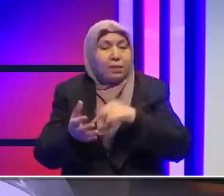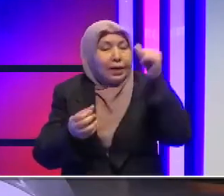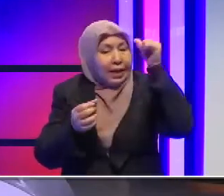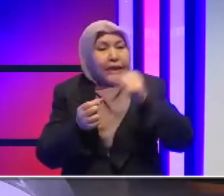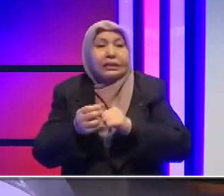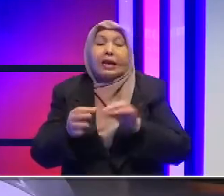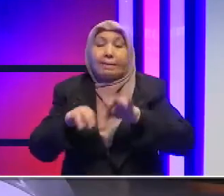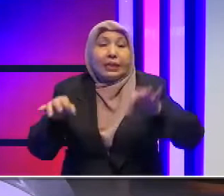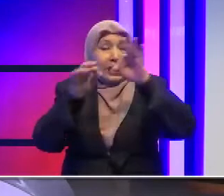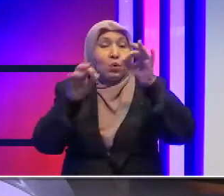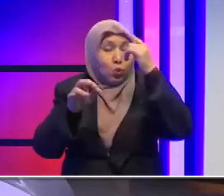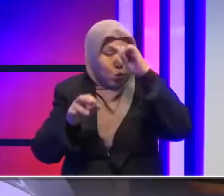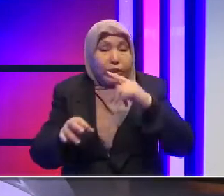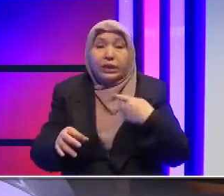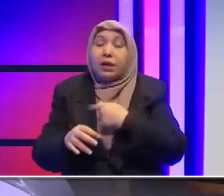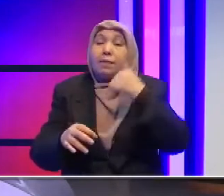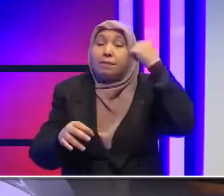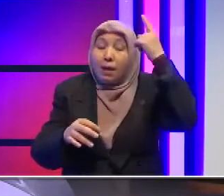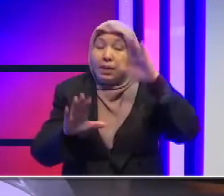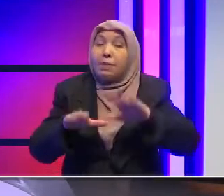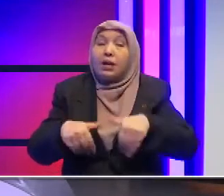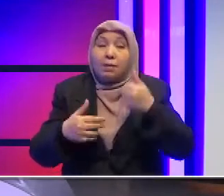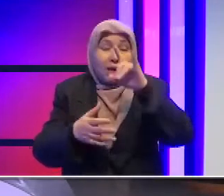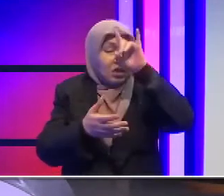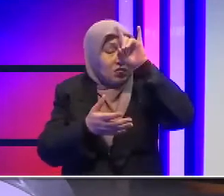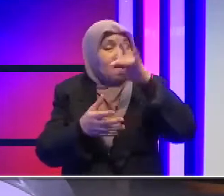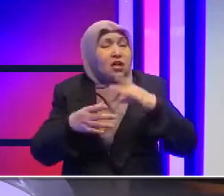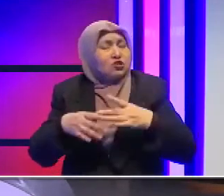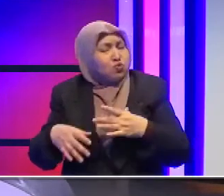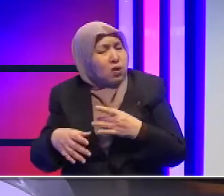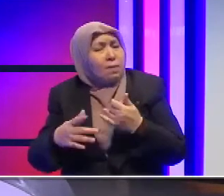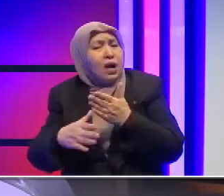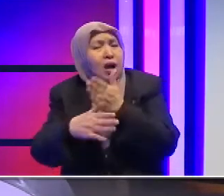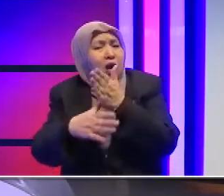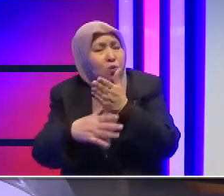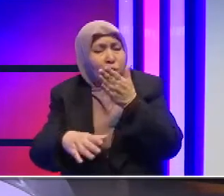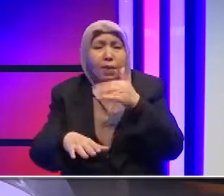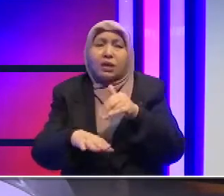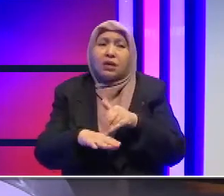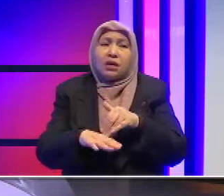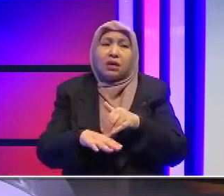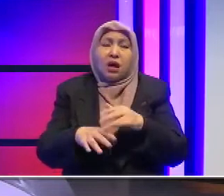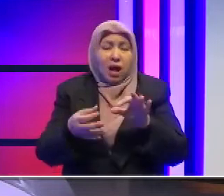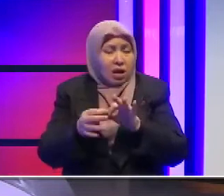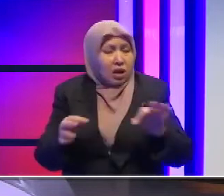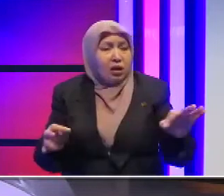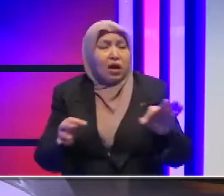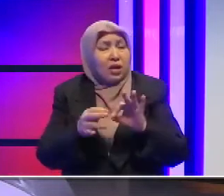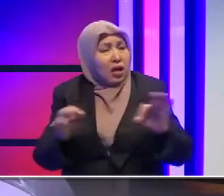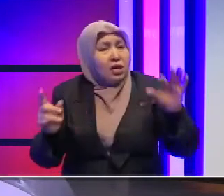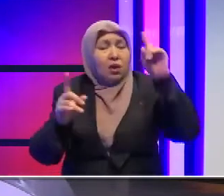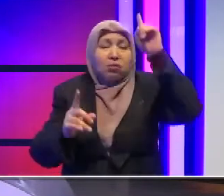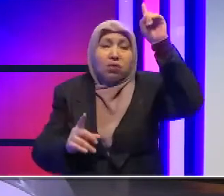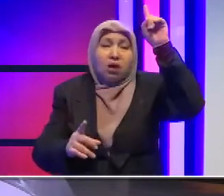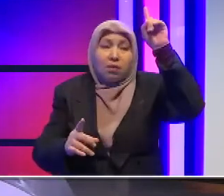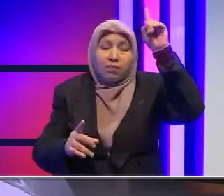untuk kita memahami tentang bagaimana syaitan misalnya cuba mengganggu kepada ayati, ya, ayat-ayat Allah